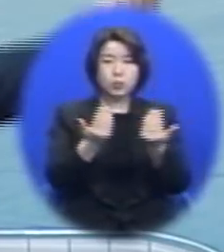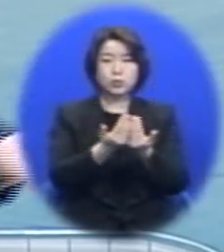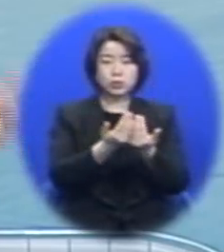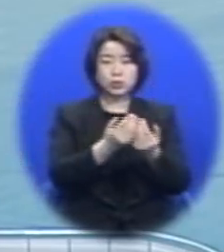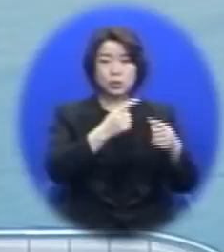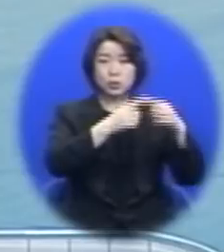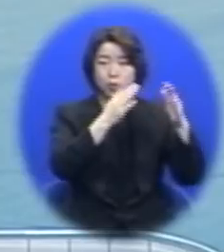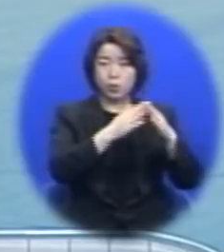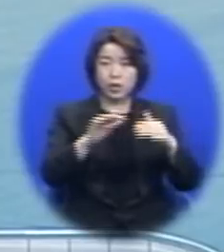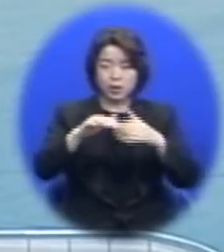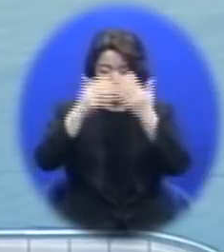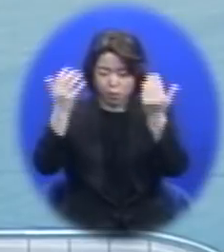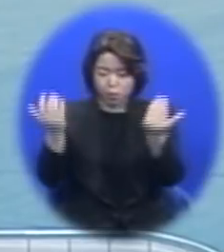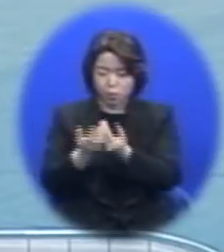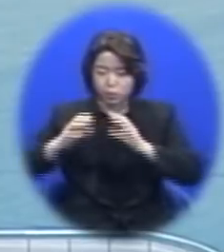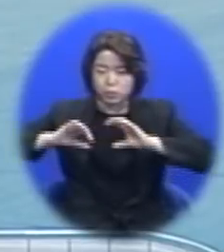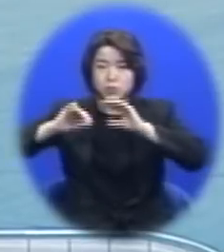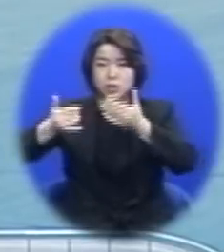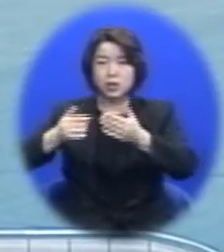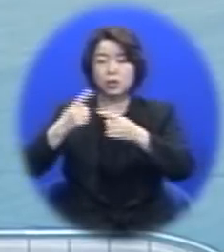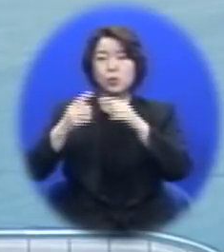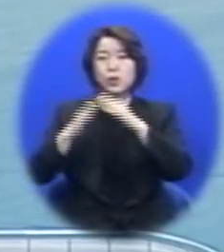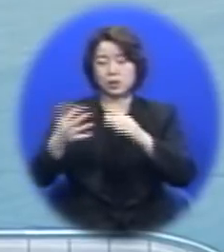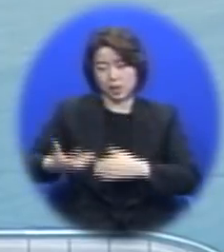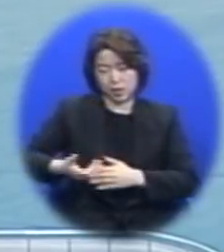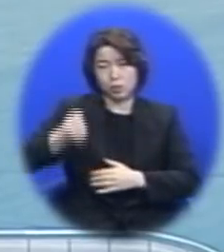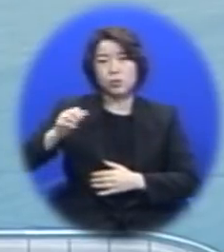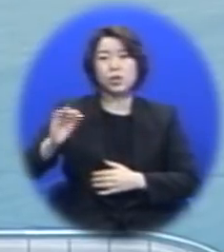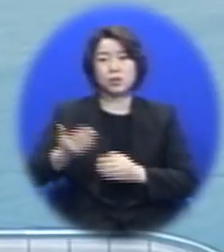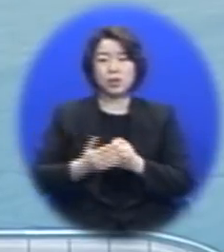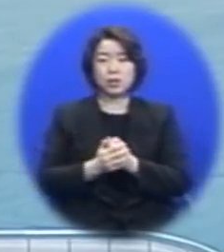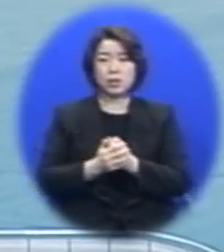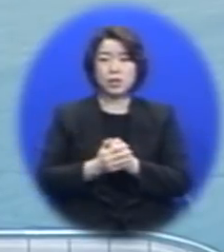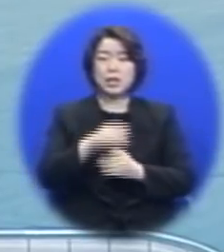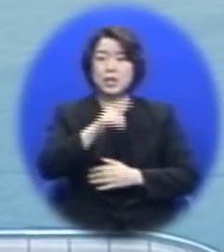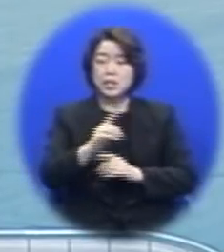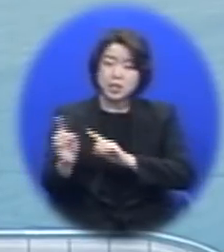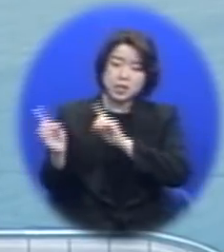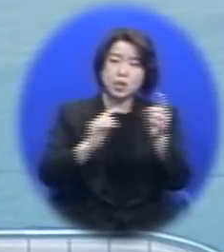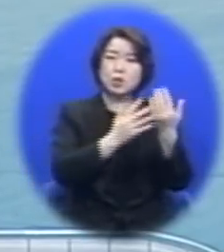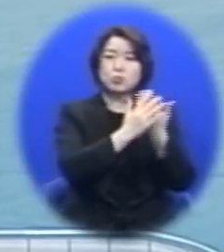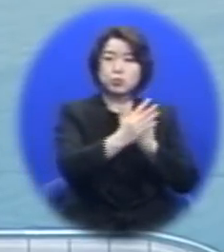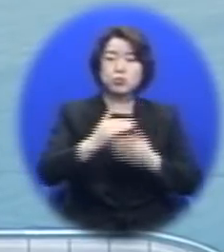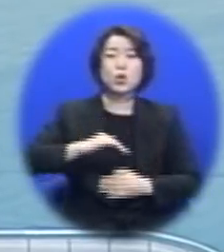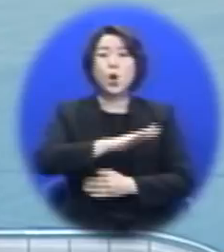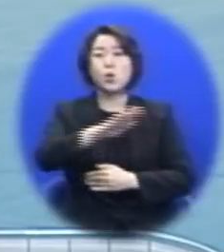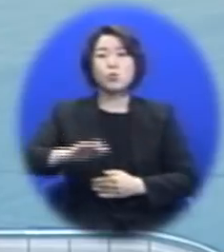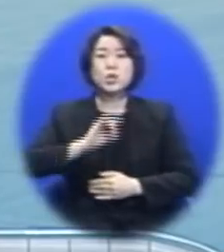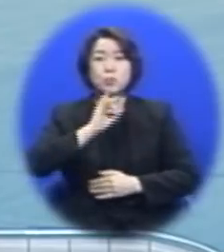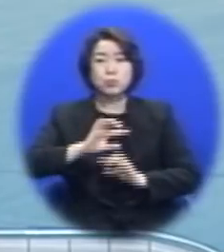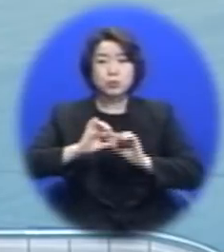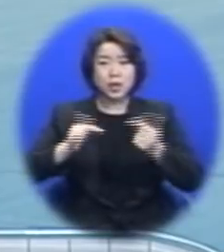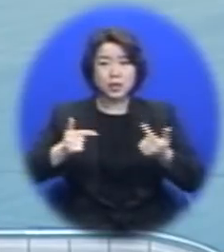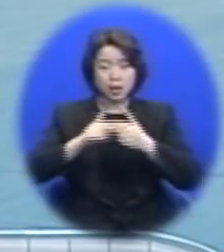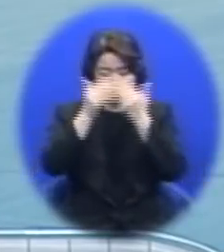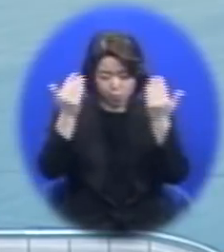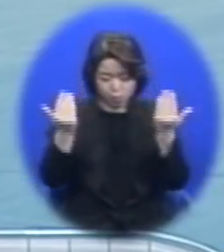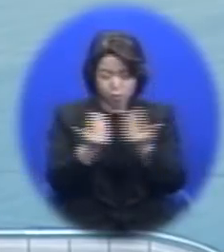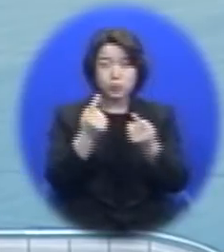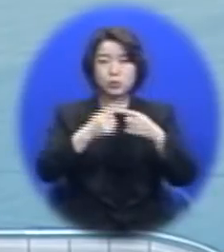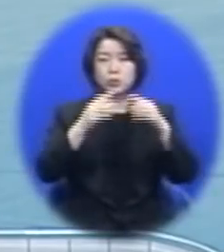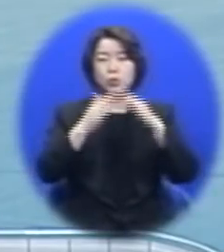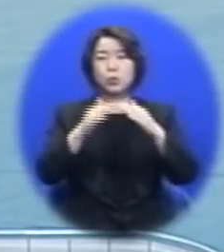있는 모든 교회가 다 누리게 되기를, 하나님 이 부흥을 우리만 아니고 모든 교회에 주세요.